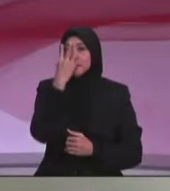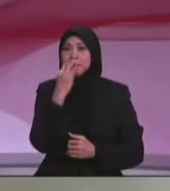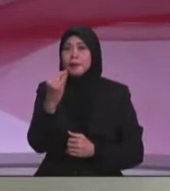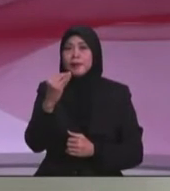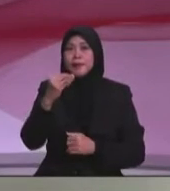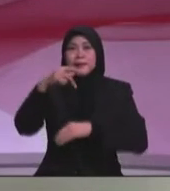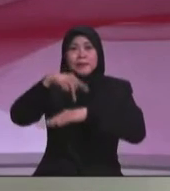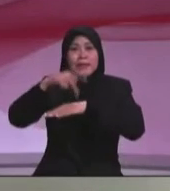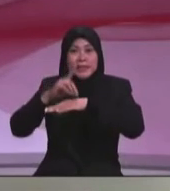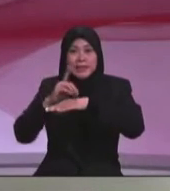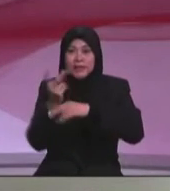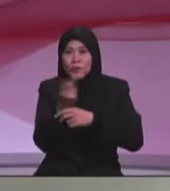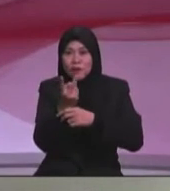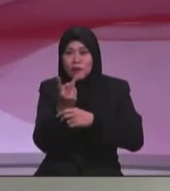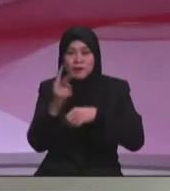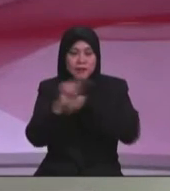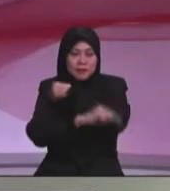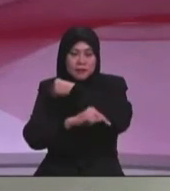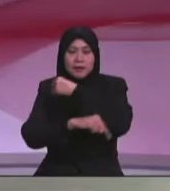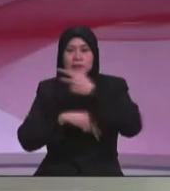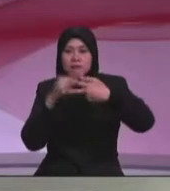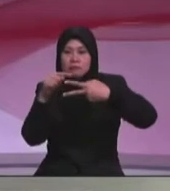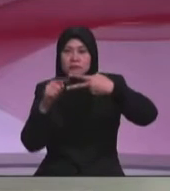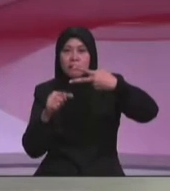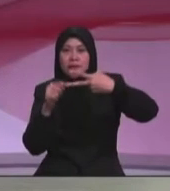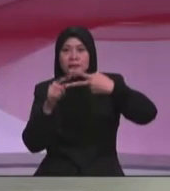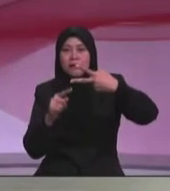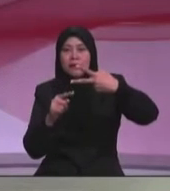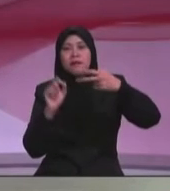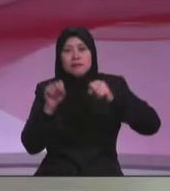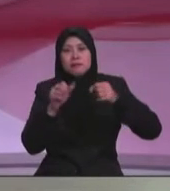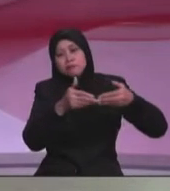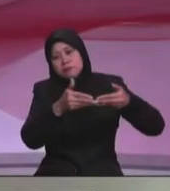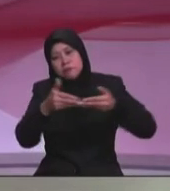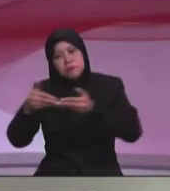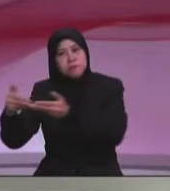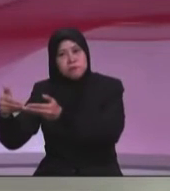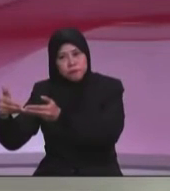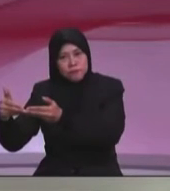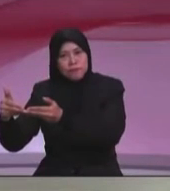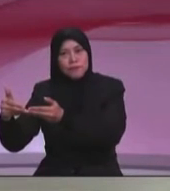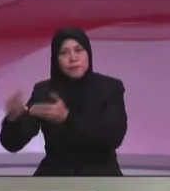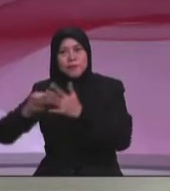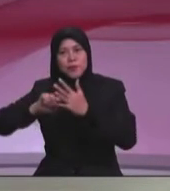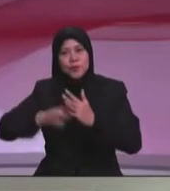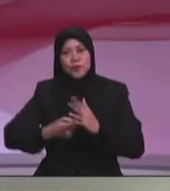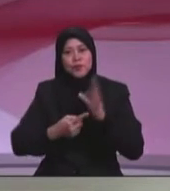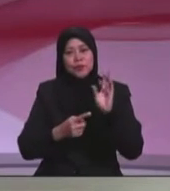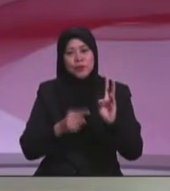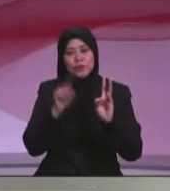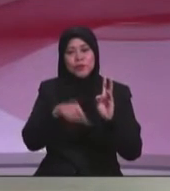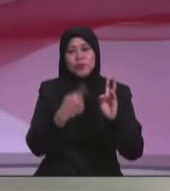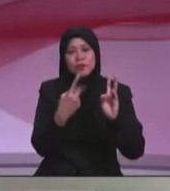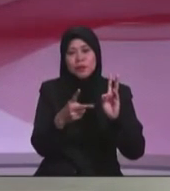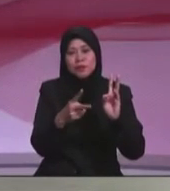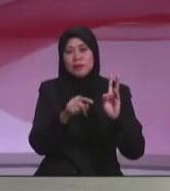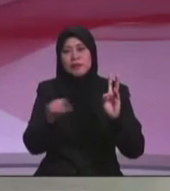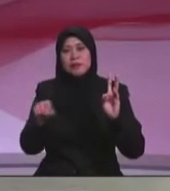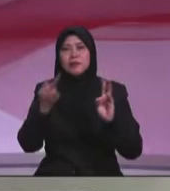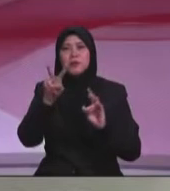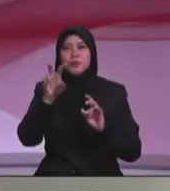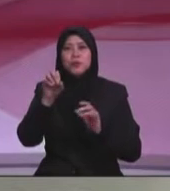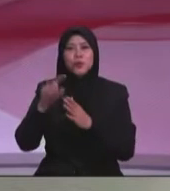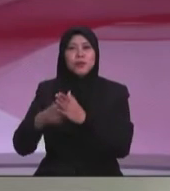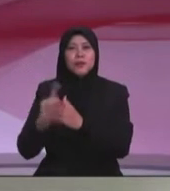dan PD Port Dickson, PKPB mereka akan disambungkan mulai 7 Disember sehingga